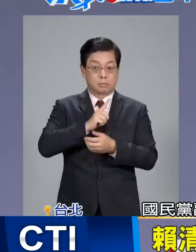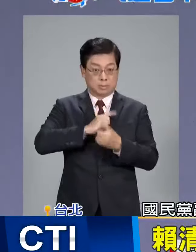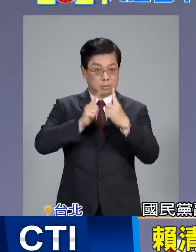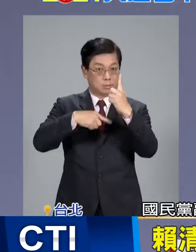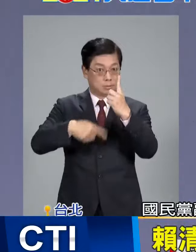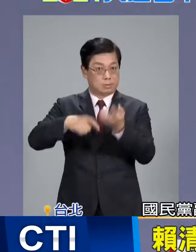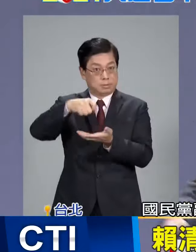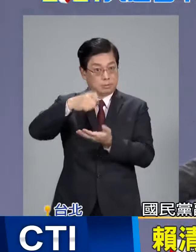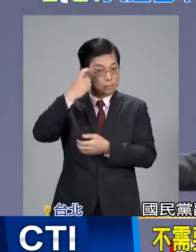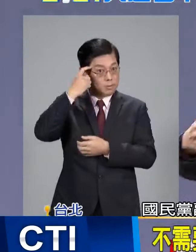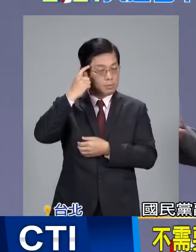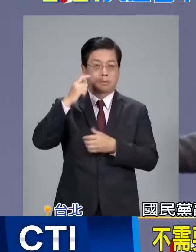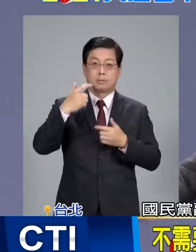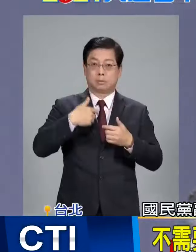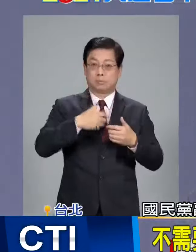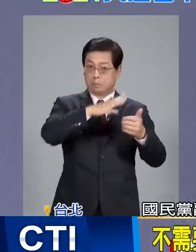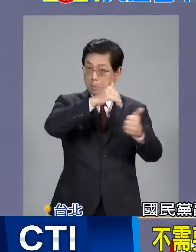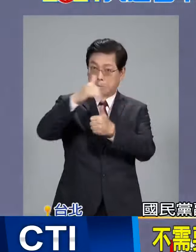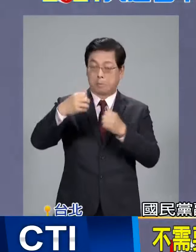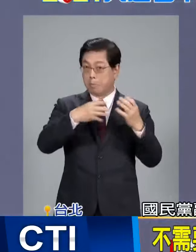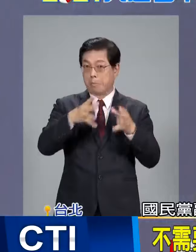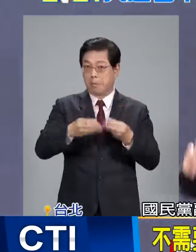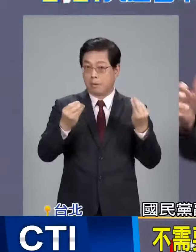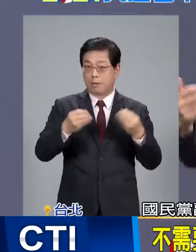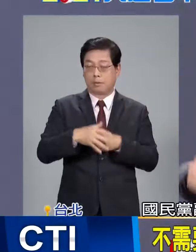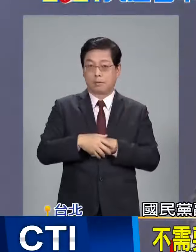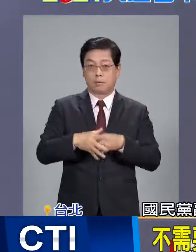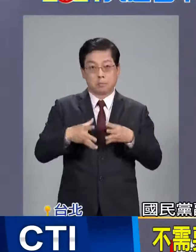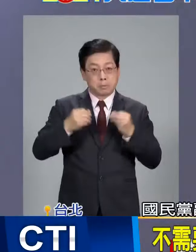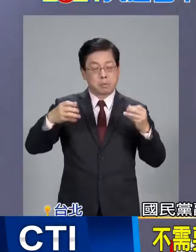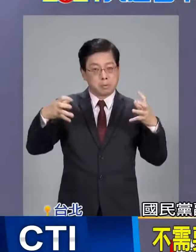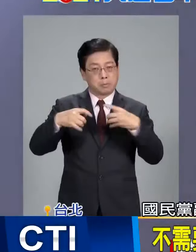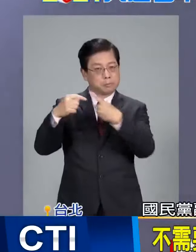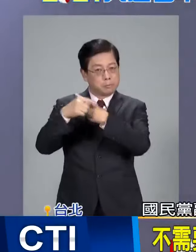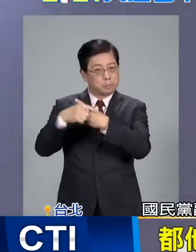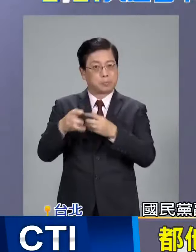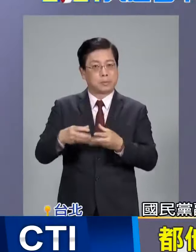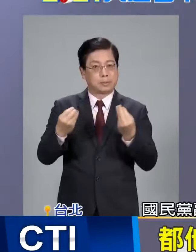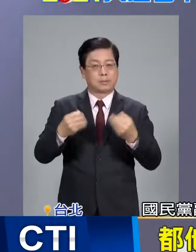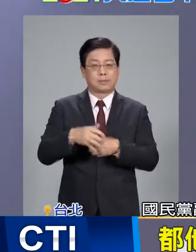的吗？不需要跟很多人讨论吗？不需要集思广益吗？